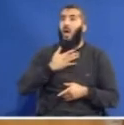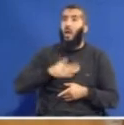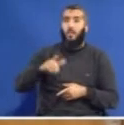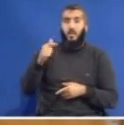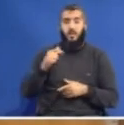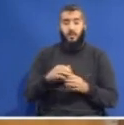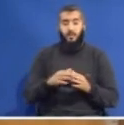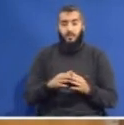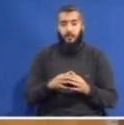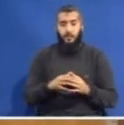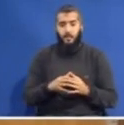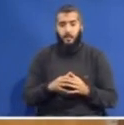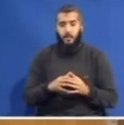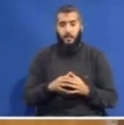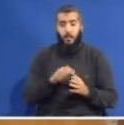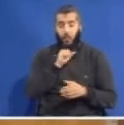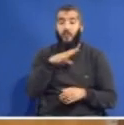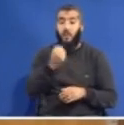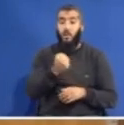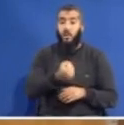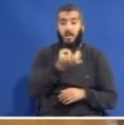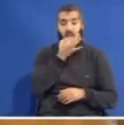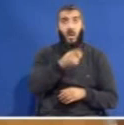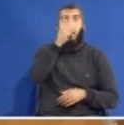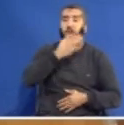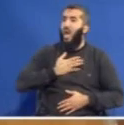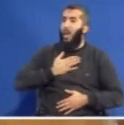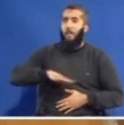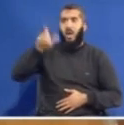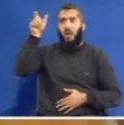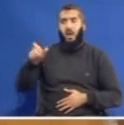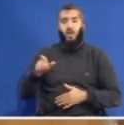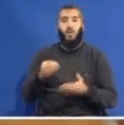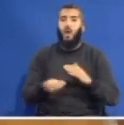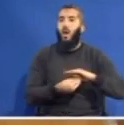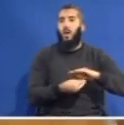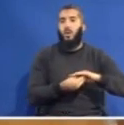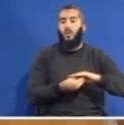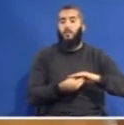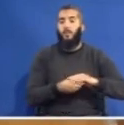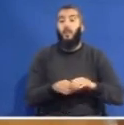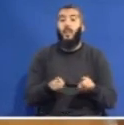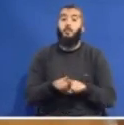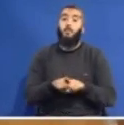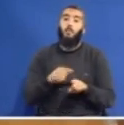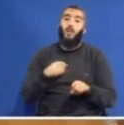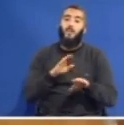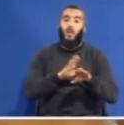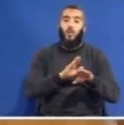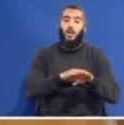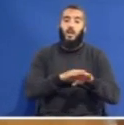والمرتشي والرائش بينهما، إذا قال النبي صلى الله عليه وسلم. فثانيا حاجة واحدة لازم ننبه